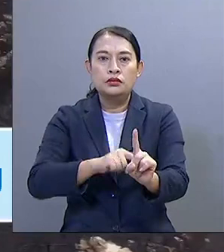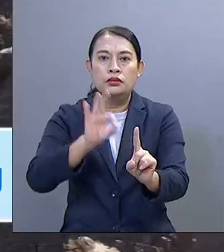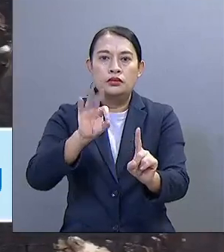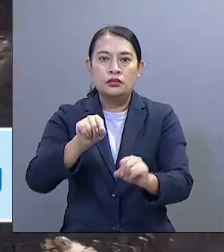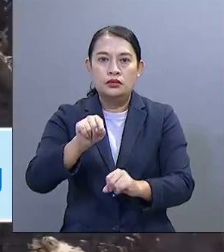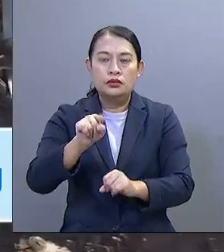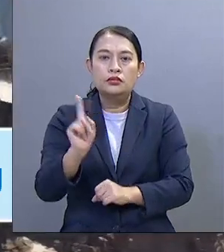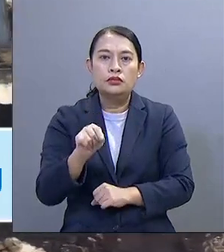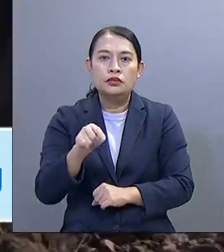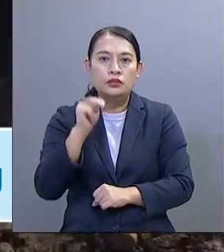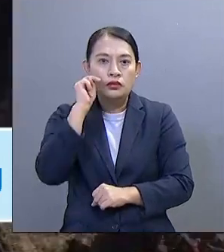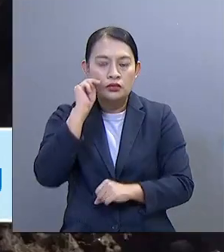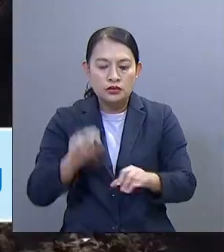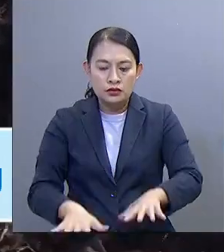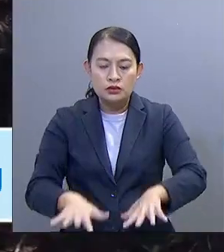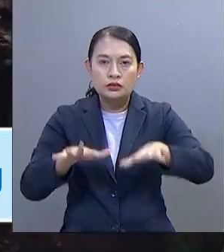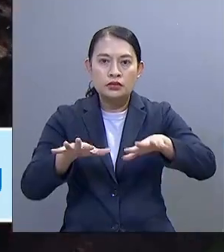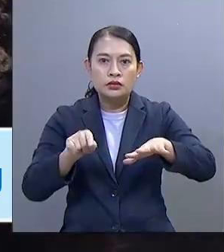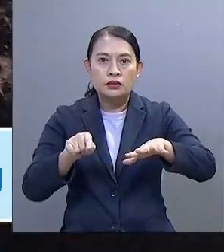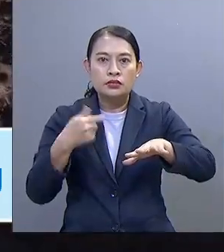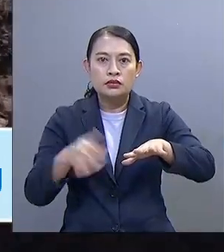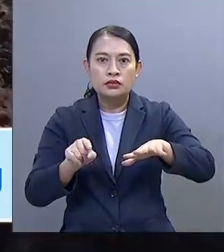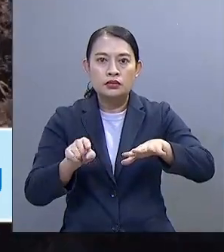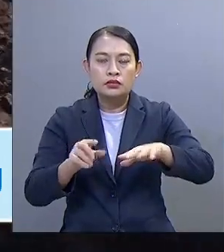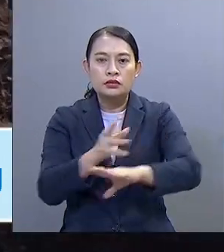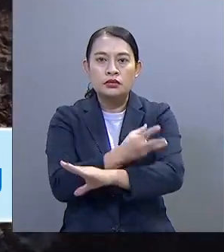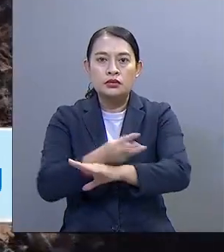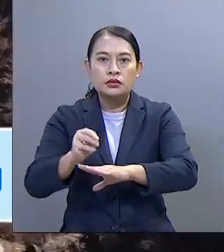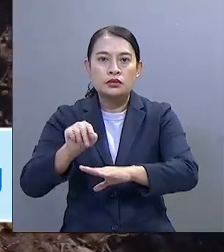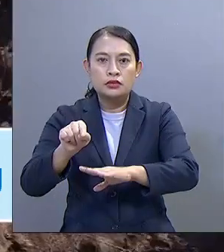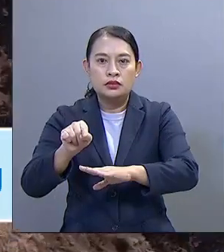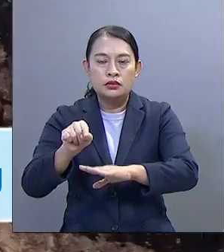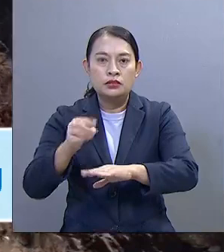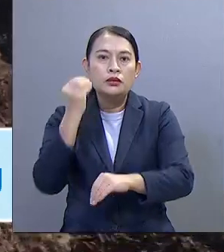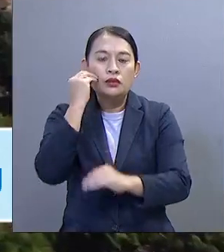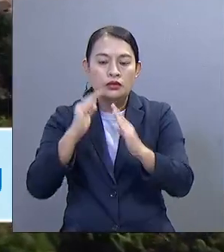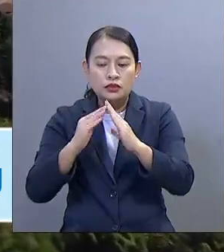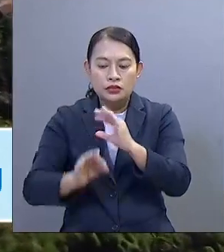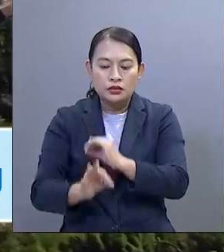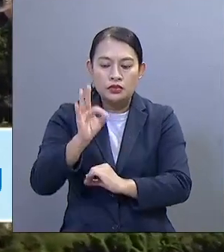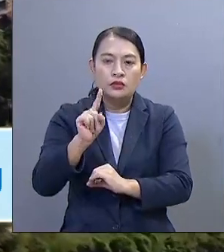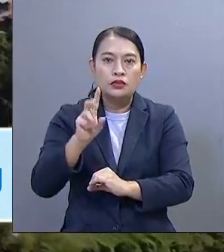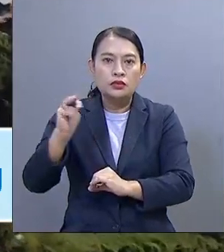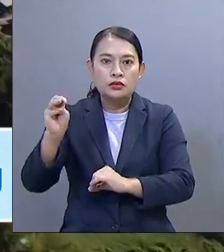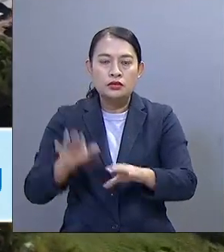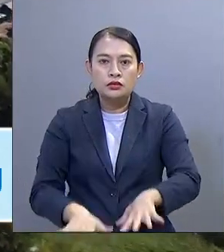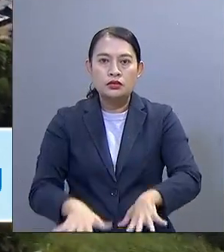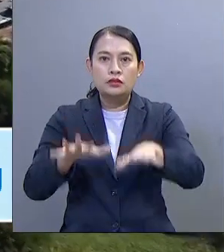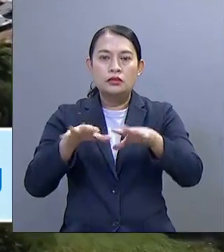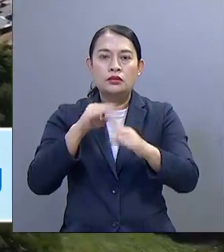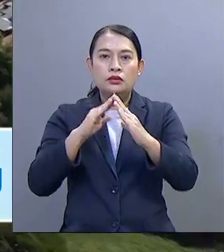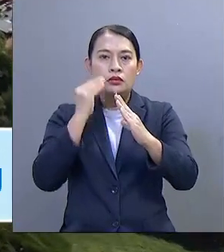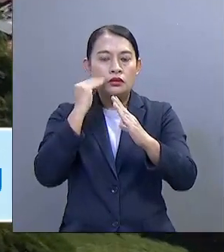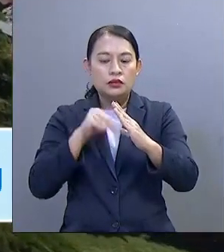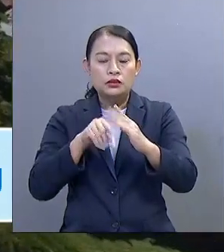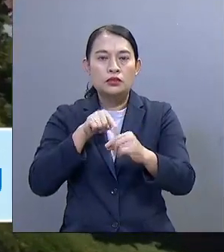foi น้ำทวมหนักเลยใชไคะที่มหาสารคาม น้ำท่วมบ้านสูงก่ 1 เมตร ไปอาศัยพักไม่ได้